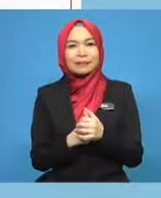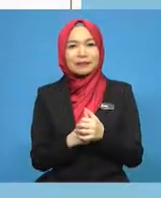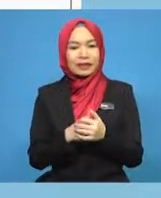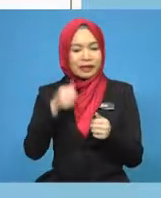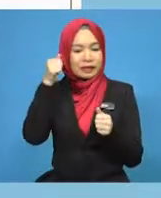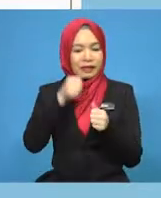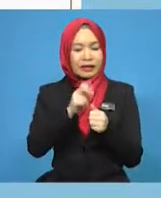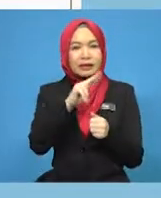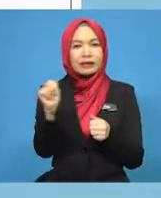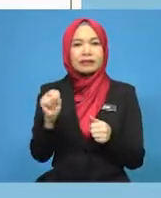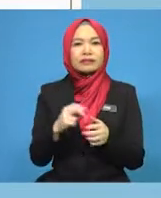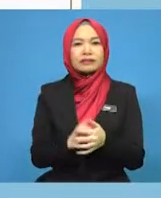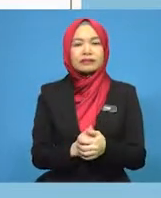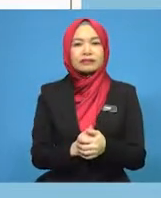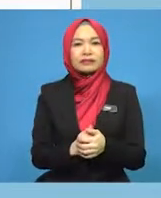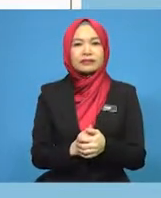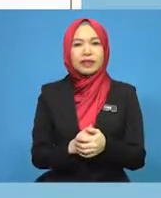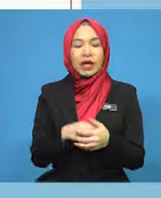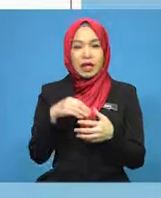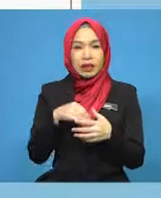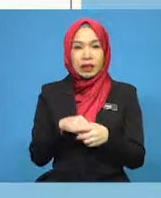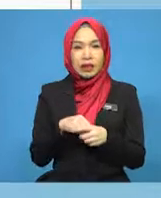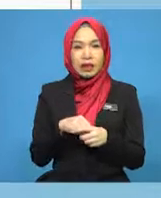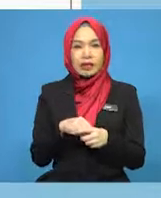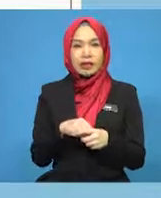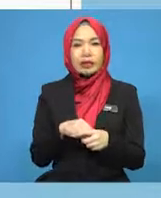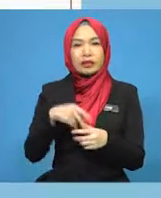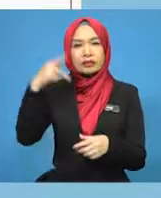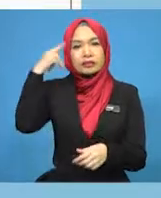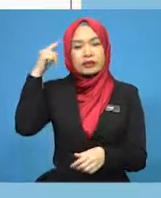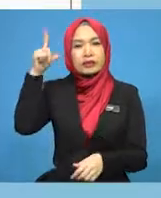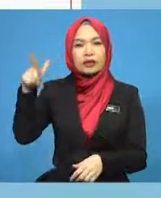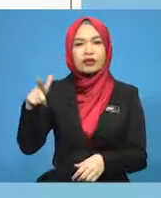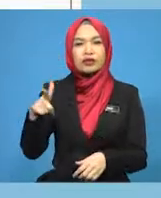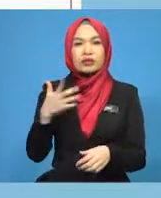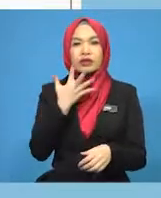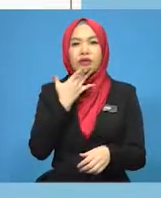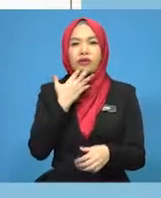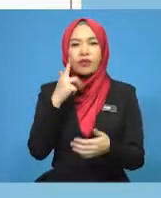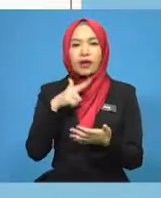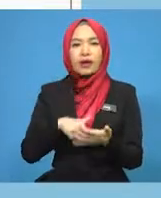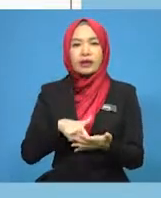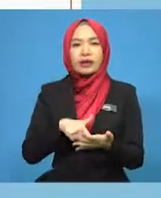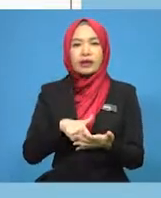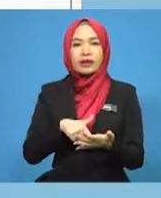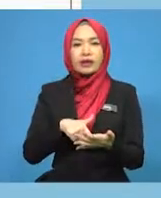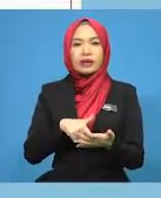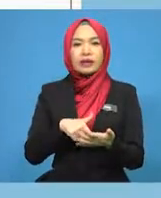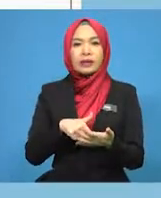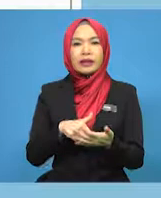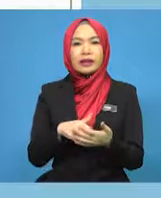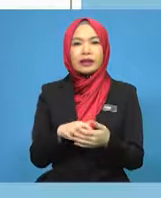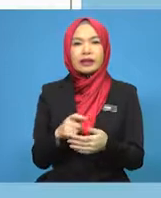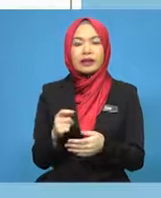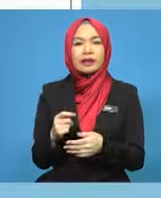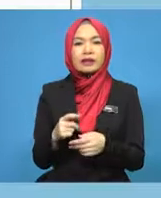peringatan. Dalam psikologi, warna merah merupakan simbol bagi tenaga,